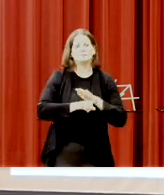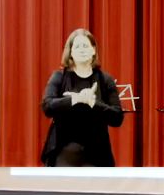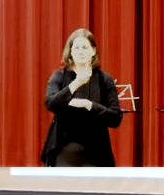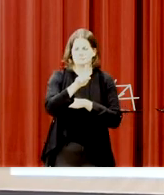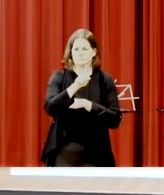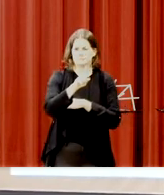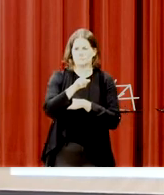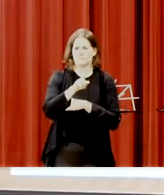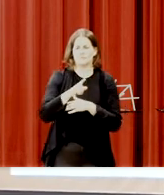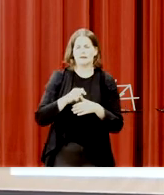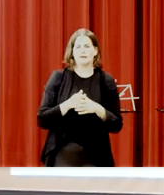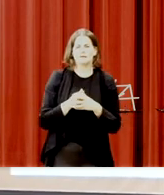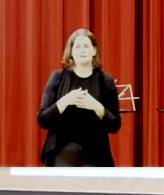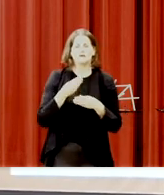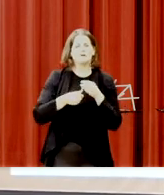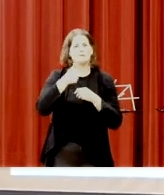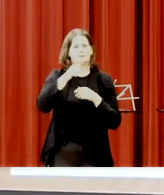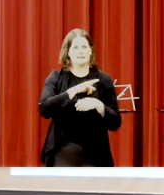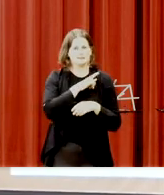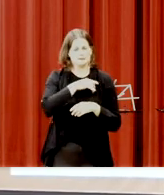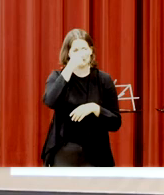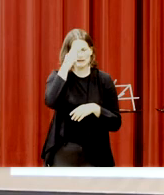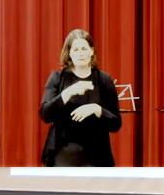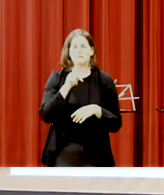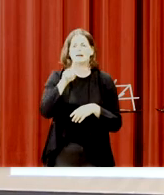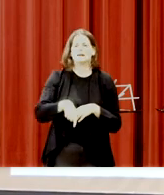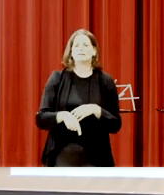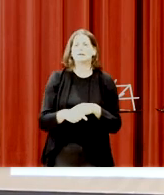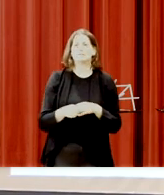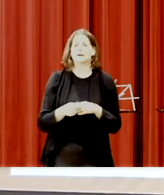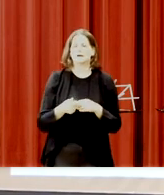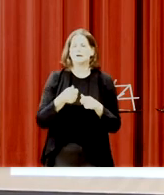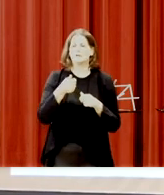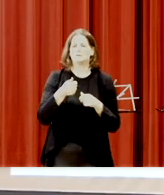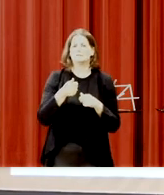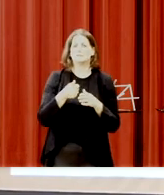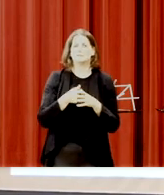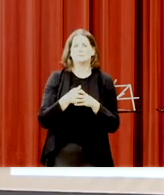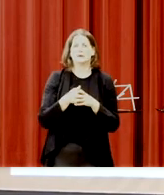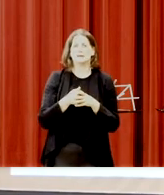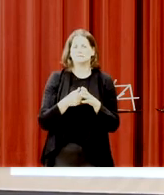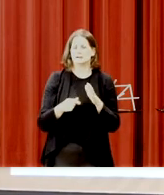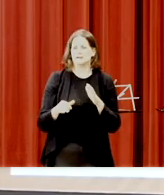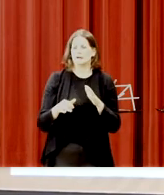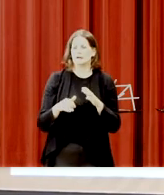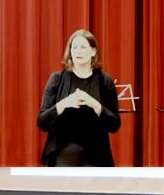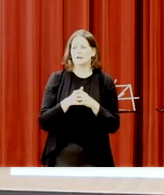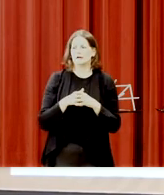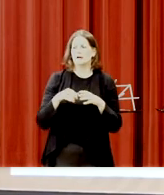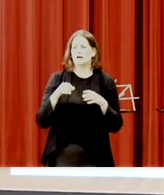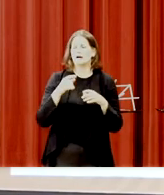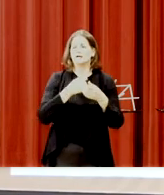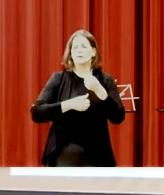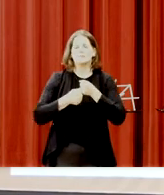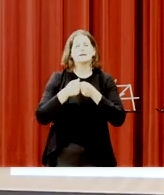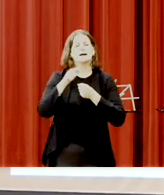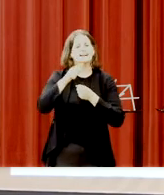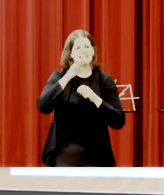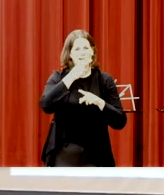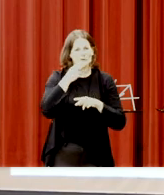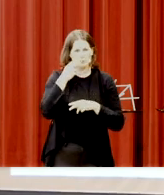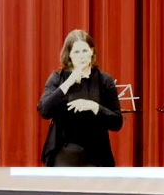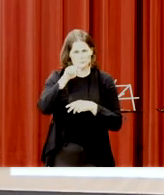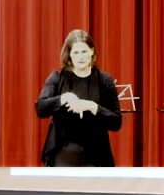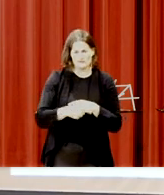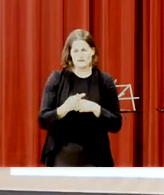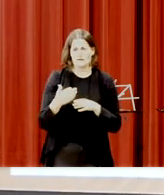la comunitat. Aquest compromís, que també mencionàveu abans, s'ha mantingut ferm al llarg de molt temps. Us heu adaptat a un entorn en